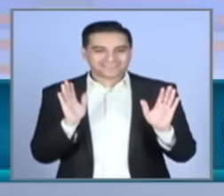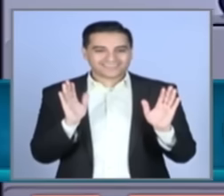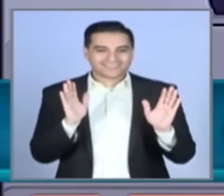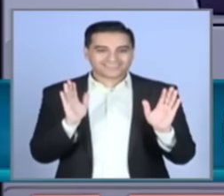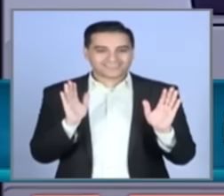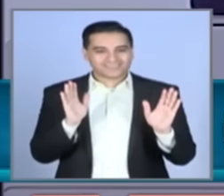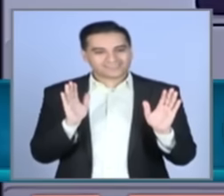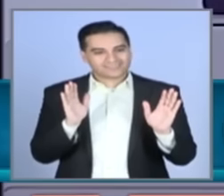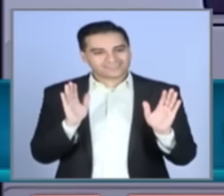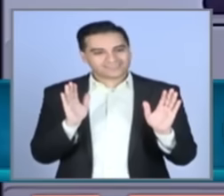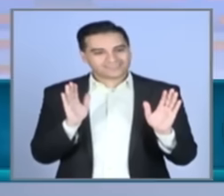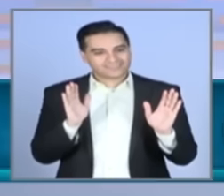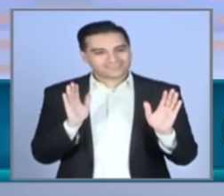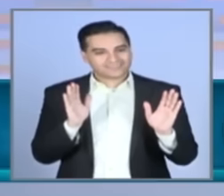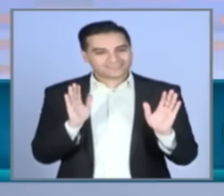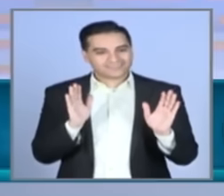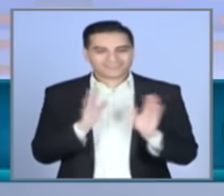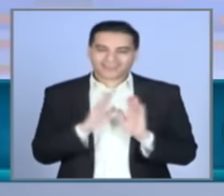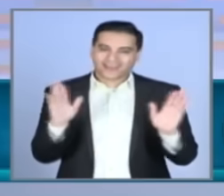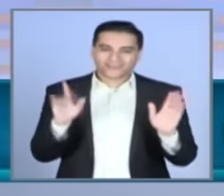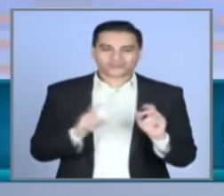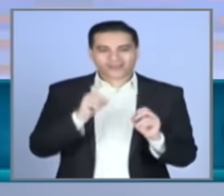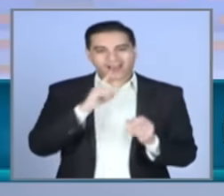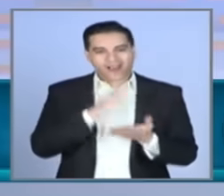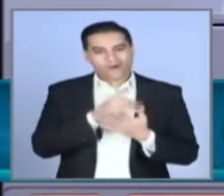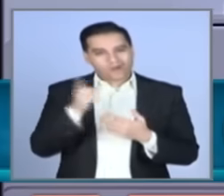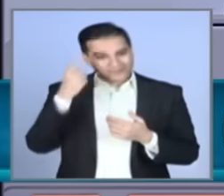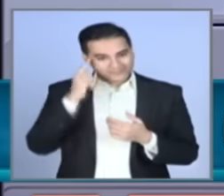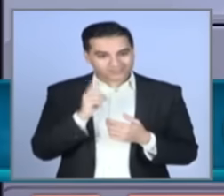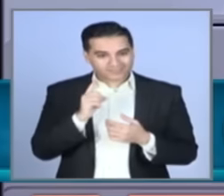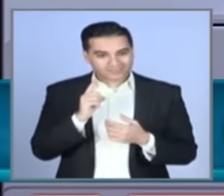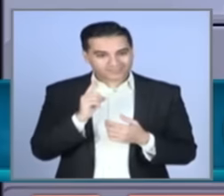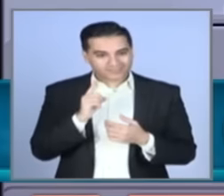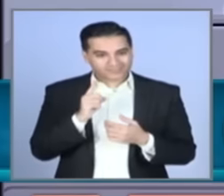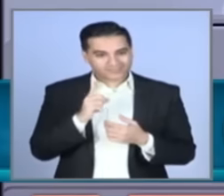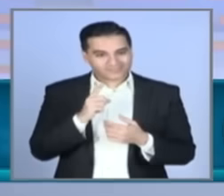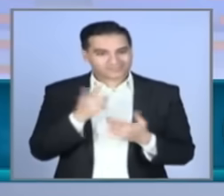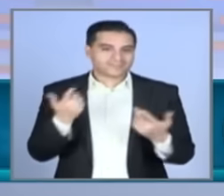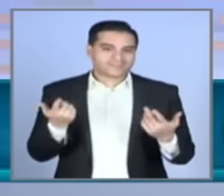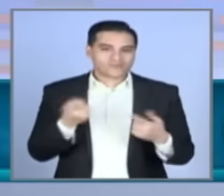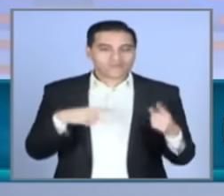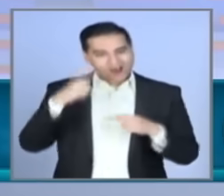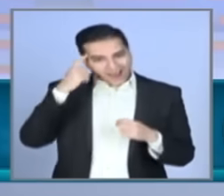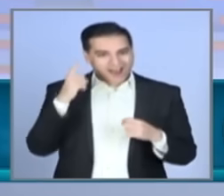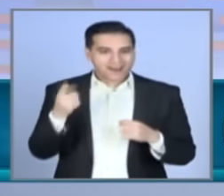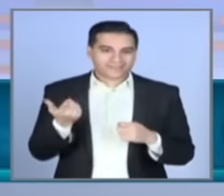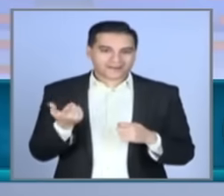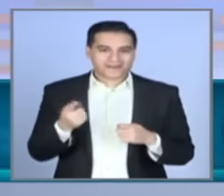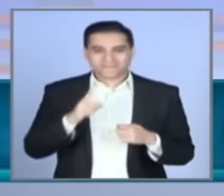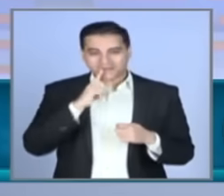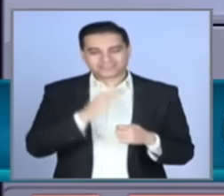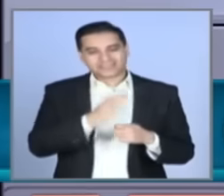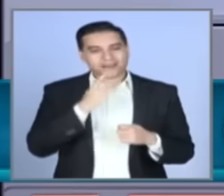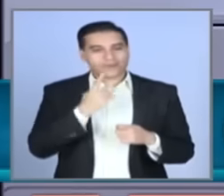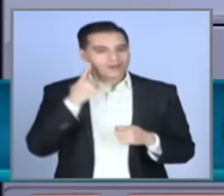لا أنت ماشي. لا يعني سؤال. ماشي. يعني بذمتك هو مش عارفها؟ عارفها. مفيش حد ما يعرفهاش، ولكن إحنا بناخد